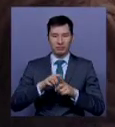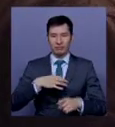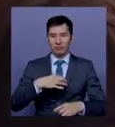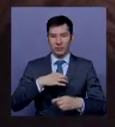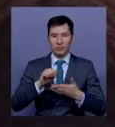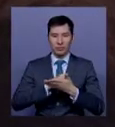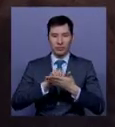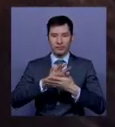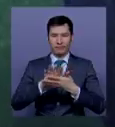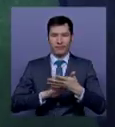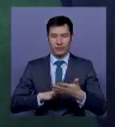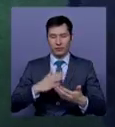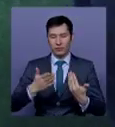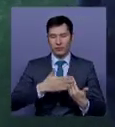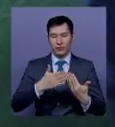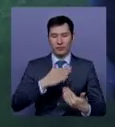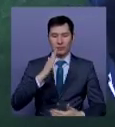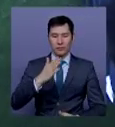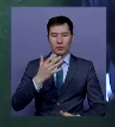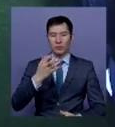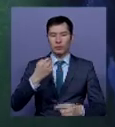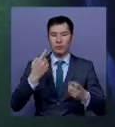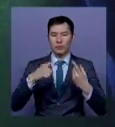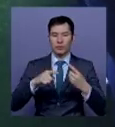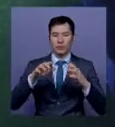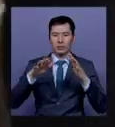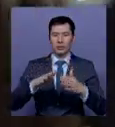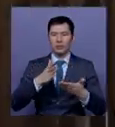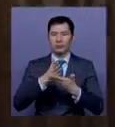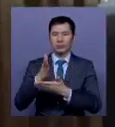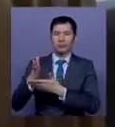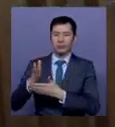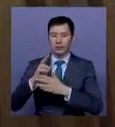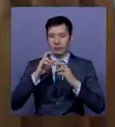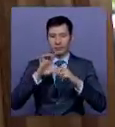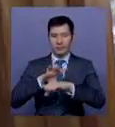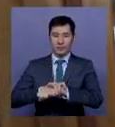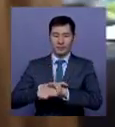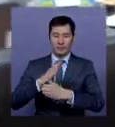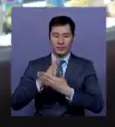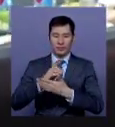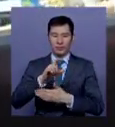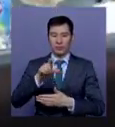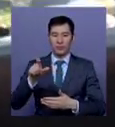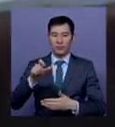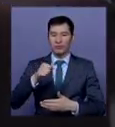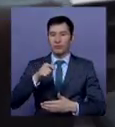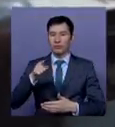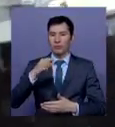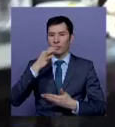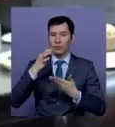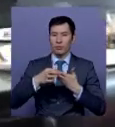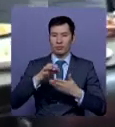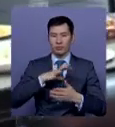билік бұйрығын пысқырмаған тағы бірнеше демалыс орны жасырын жұмыс істеген. Олардың да ісі сотқа жолданды.